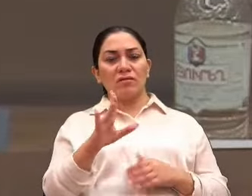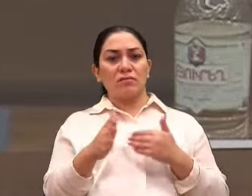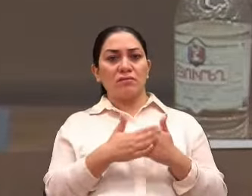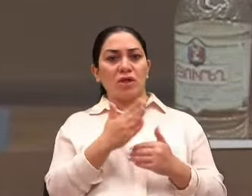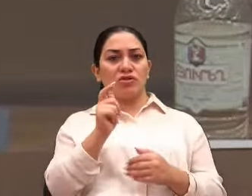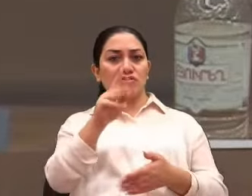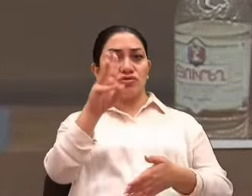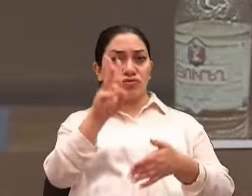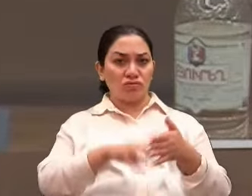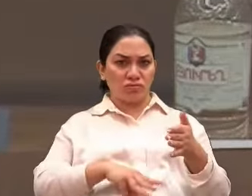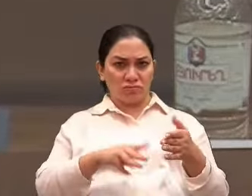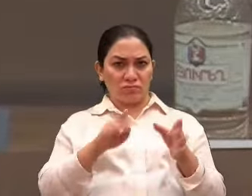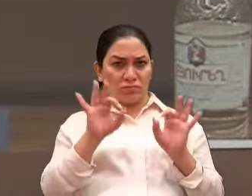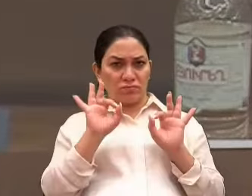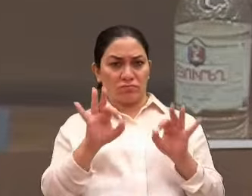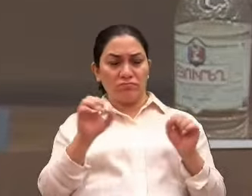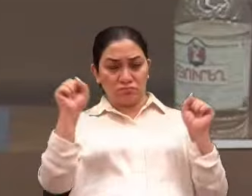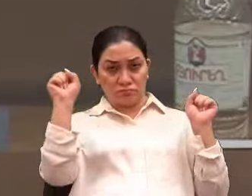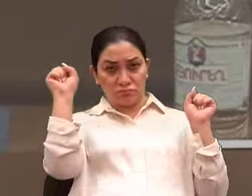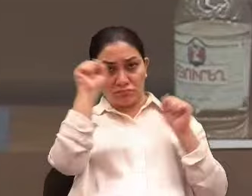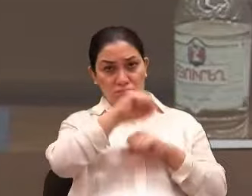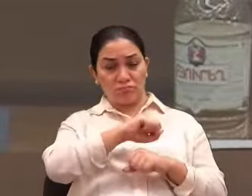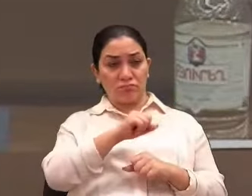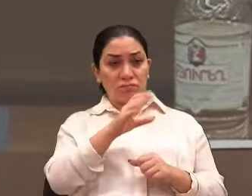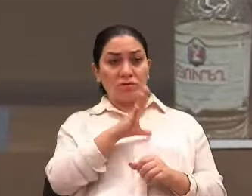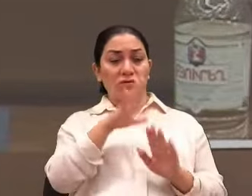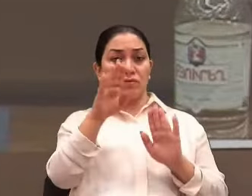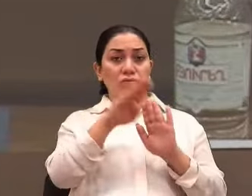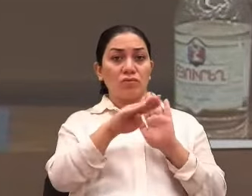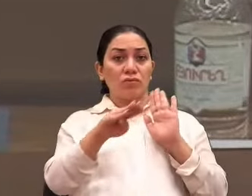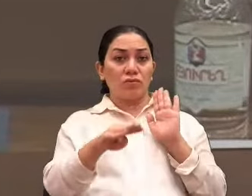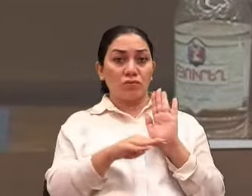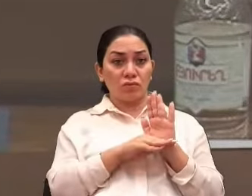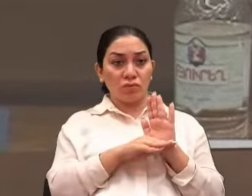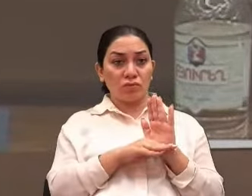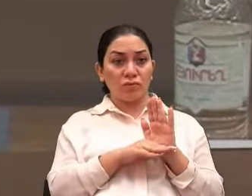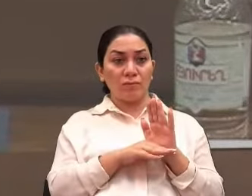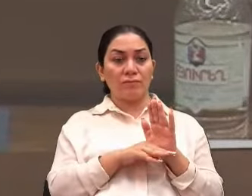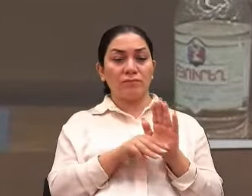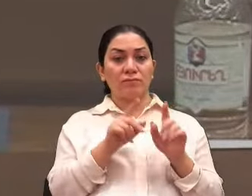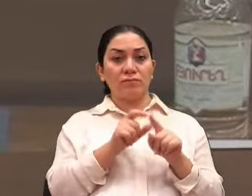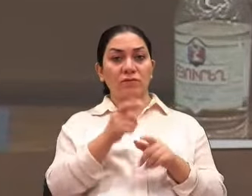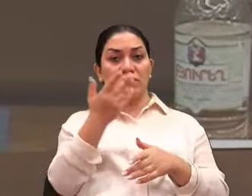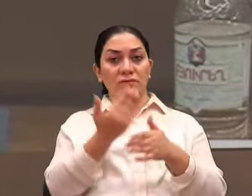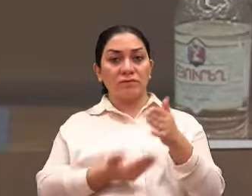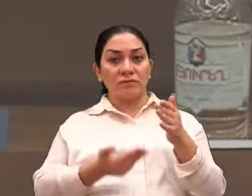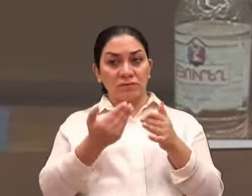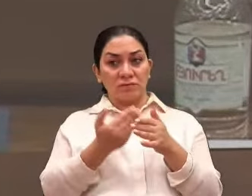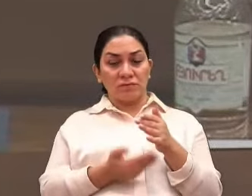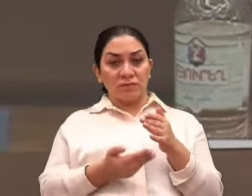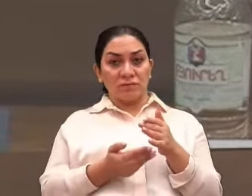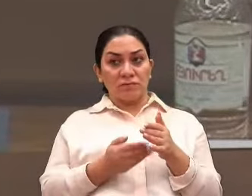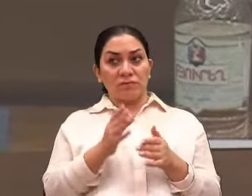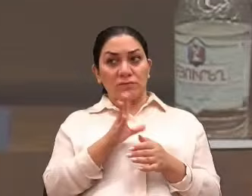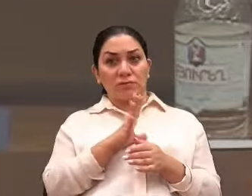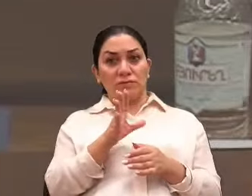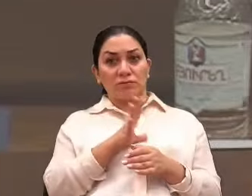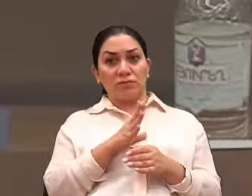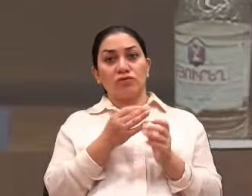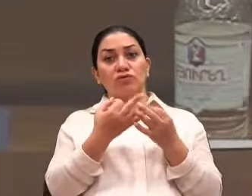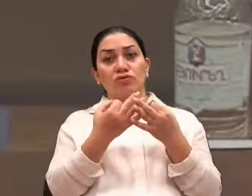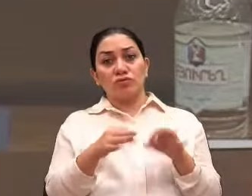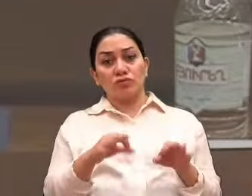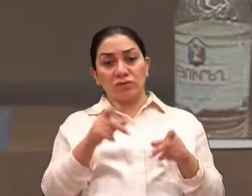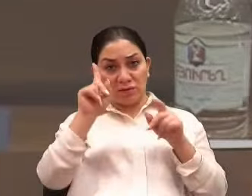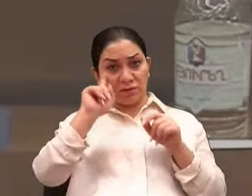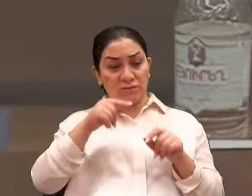Սա ուղղակի աբսուրդ է։ Ես չգիտեմ, գուցե օրենքի տարածի եւ բառացի մեկնաբանությունը ենթադրում է այս վարչարարությունը,